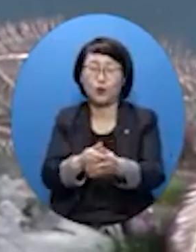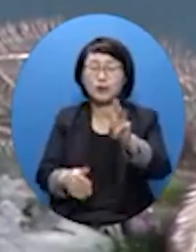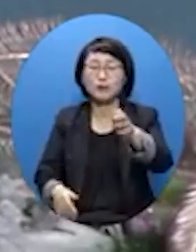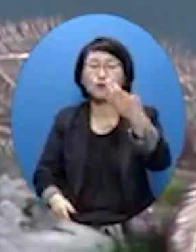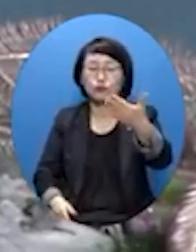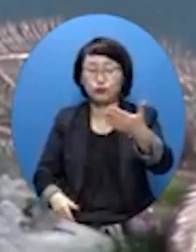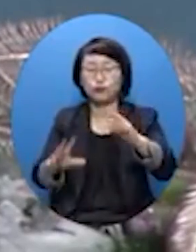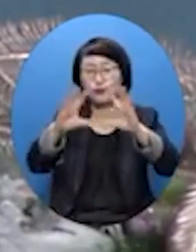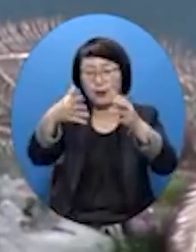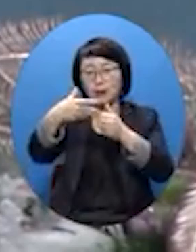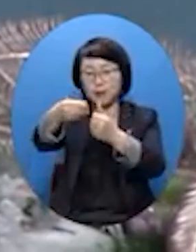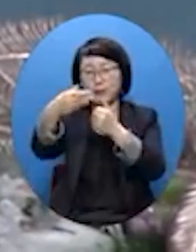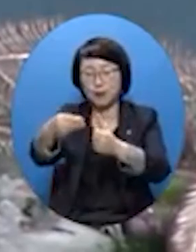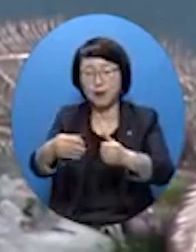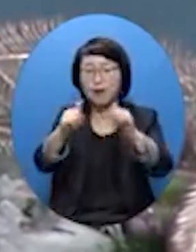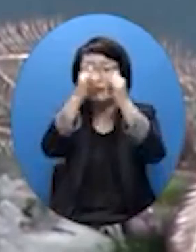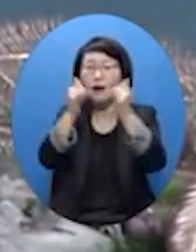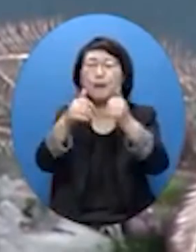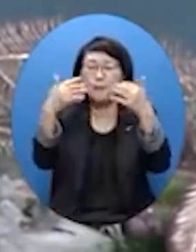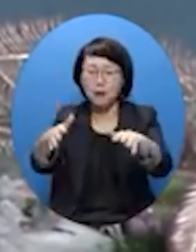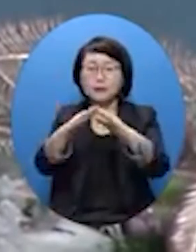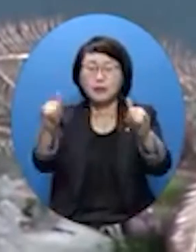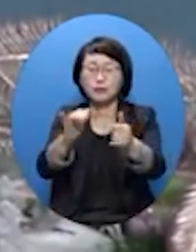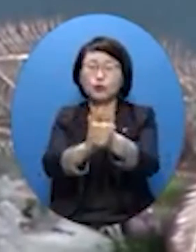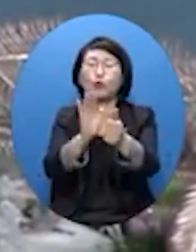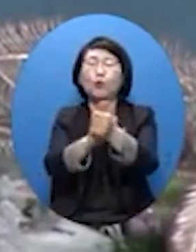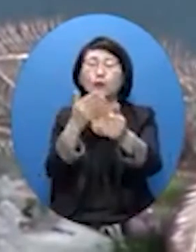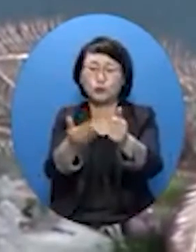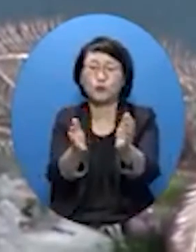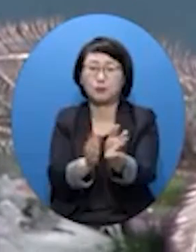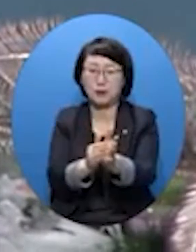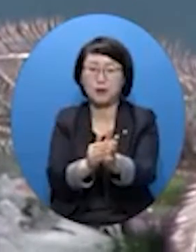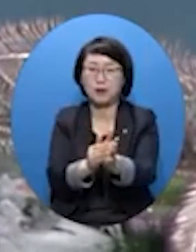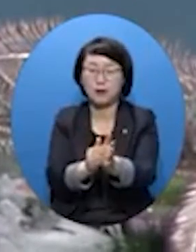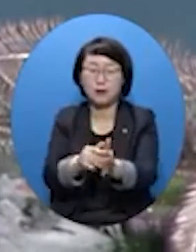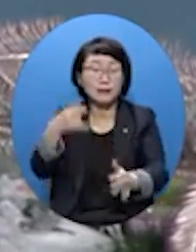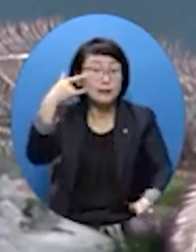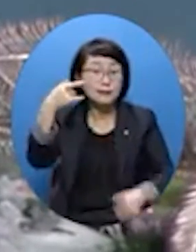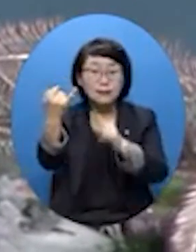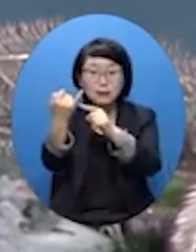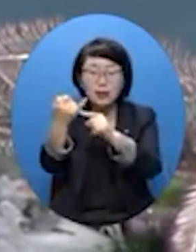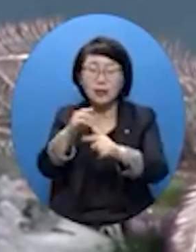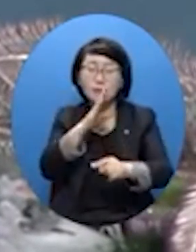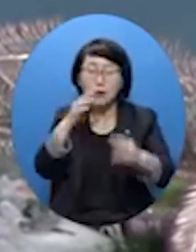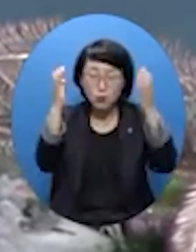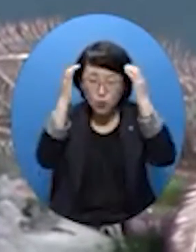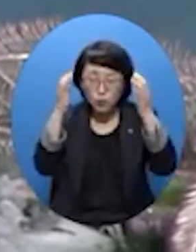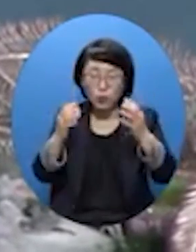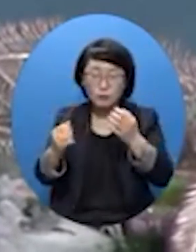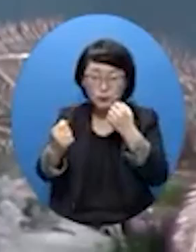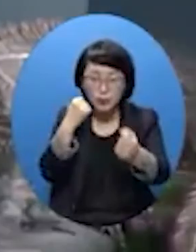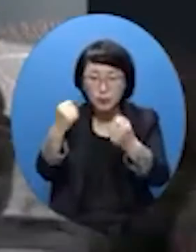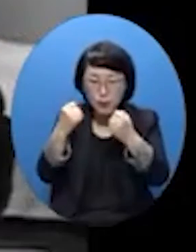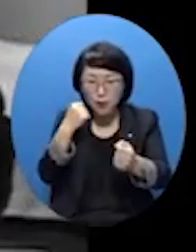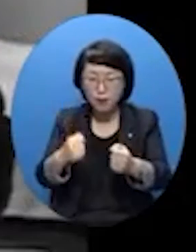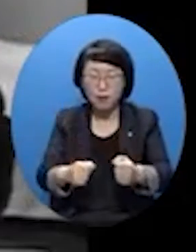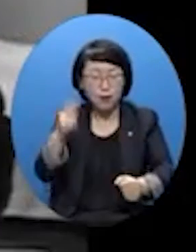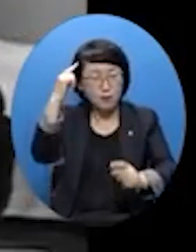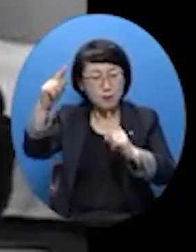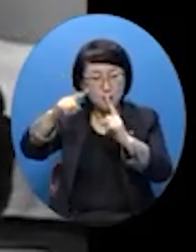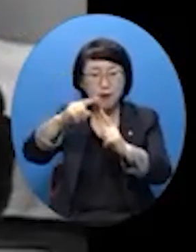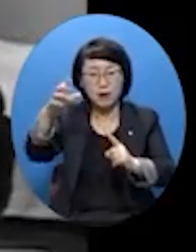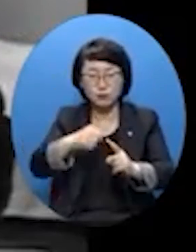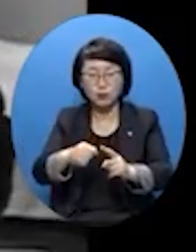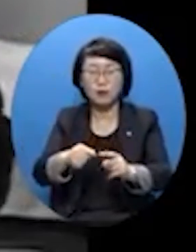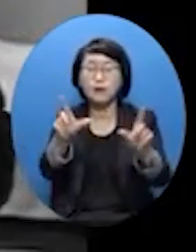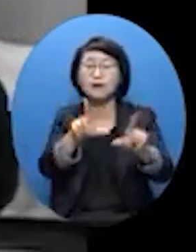나르면서 사회적 약자들을 돕는 그런 귀한 일을 했습니다. 헬렌 켈러는 어떤 시련과 난관에도 긍정적으로 살 것을 이야기합니다.